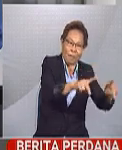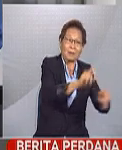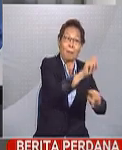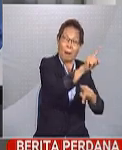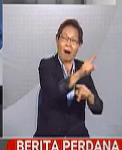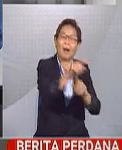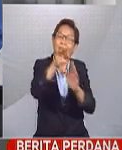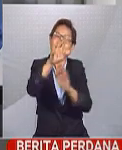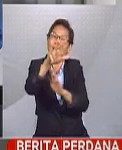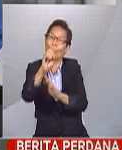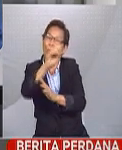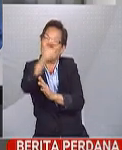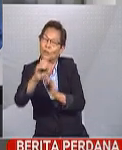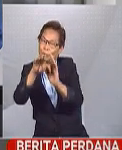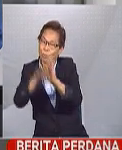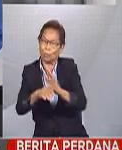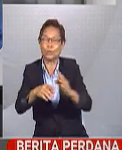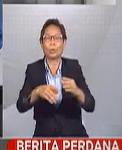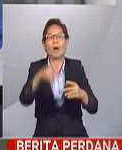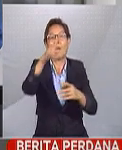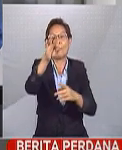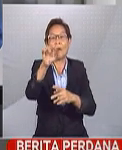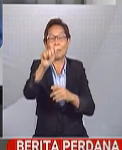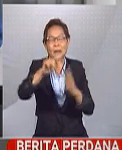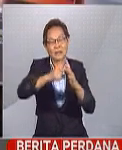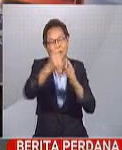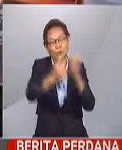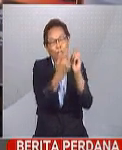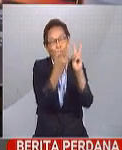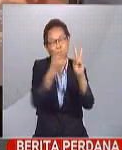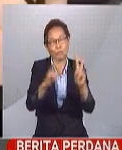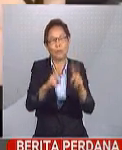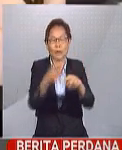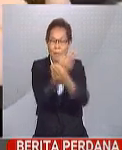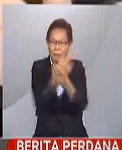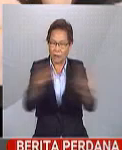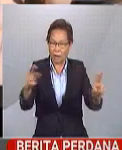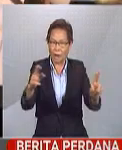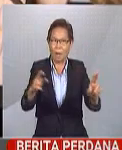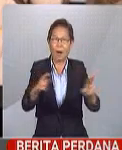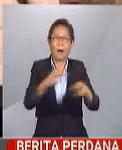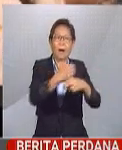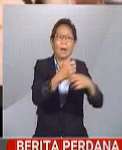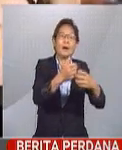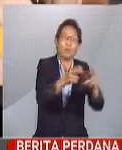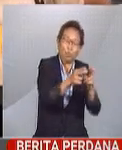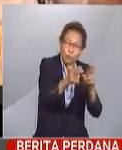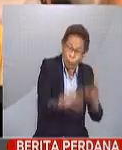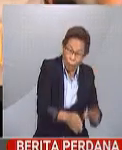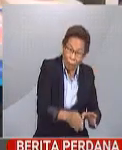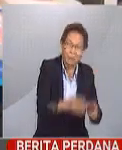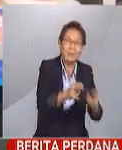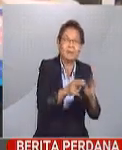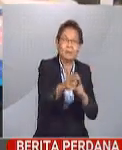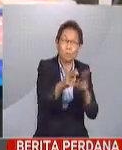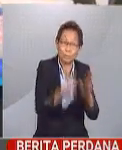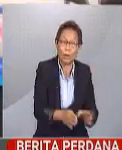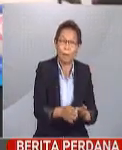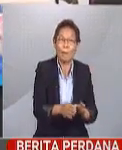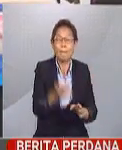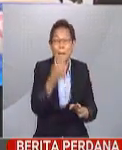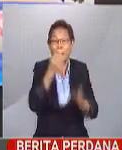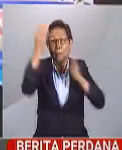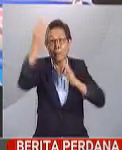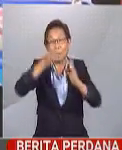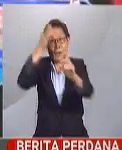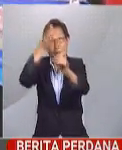pasaran. Acara tahunan FAMA sejak 2017 itu menyediakan platform kepada para pengeluar dan usahawan produk agromakanan tempatan